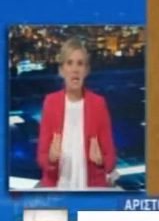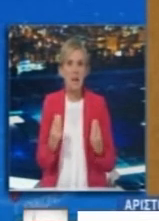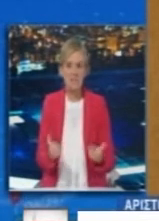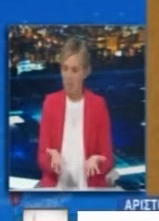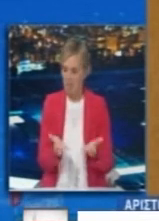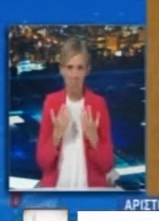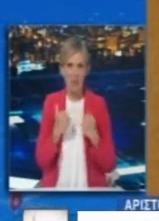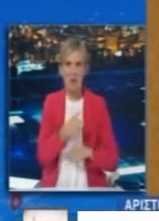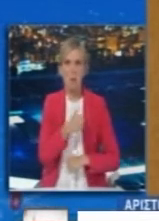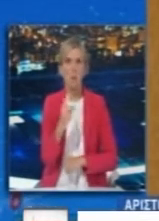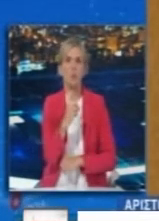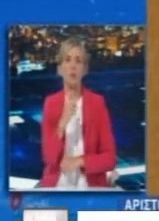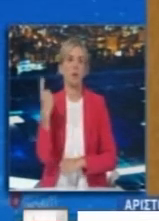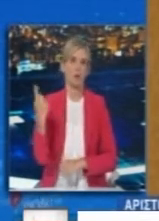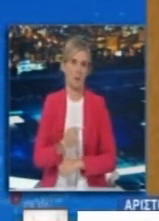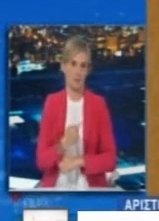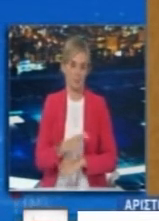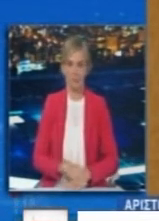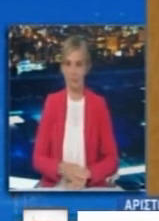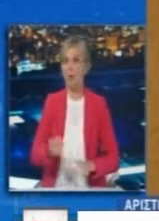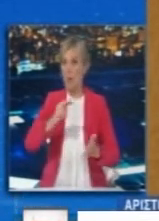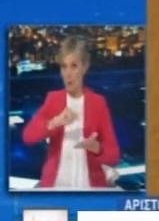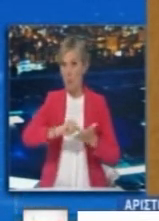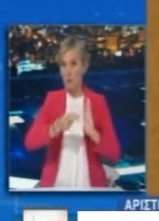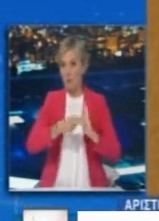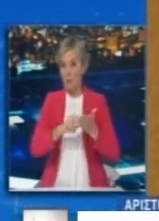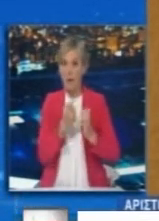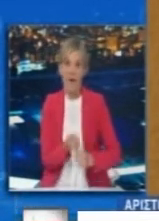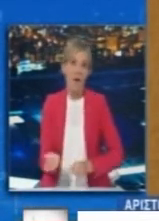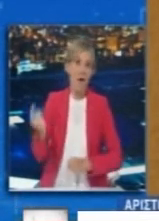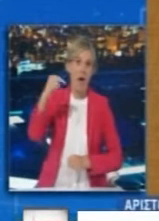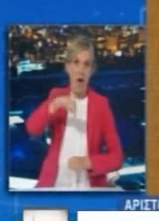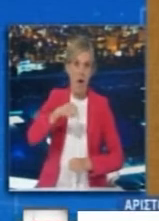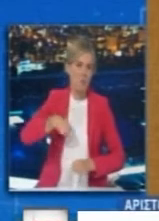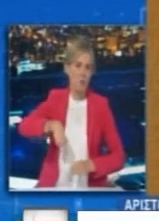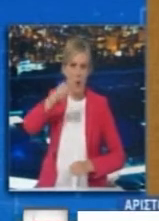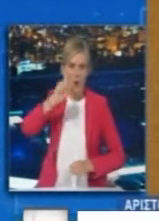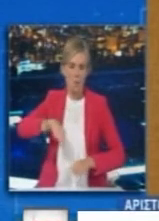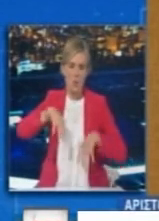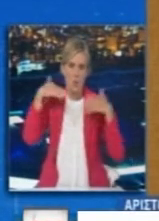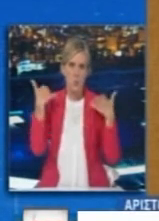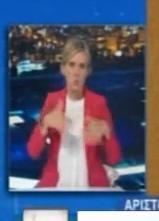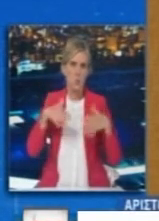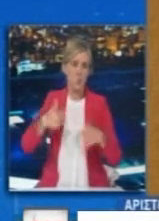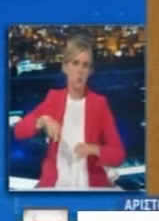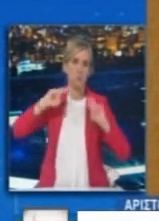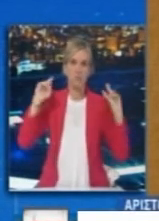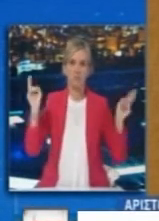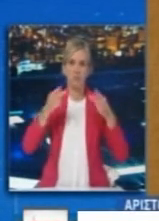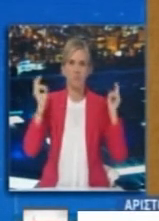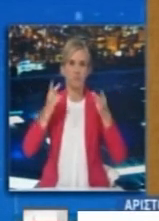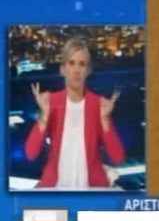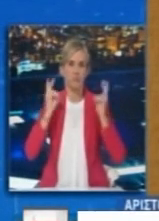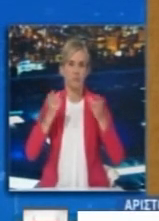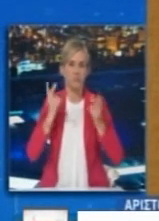10%. Η αυριανή ημέρα χαρακτηρίζεται από την επίδραση ισχυρών βορειοδυτικών ανέμων στη δυτική